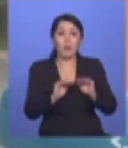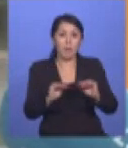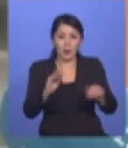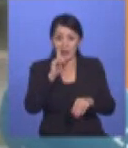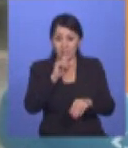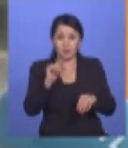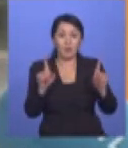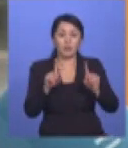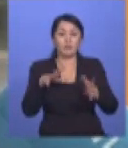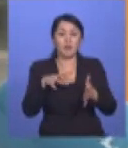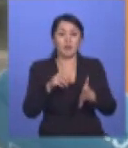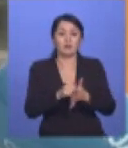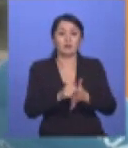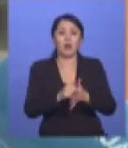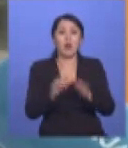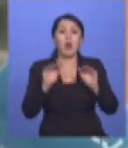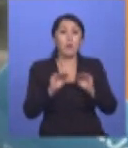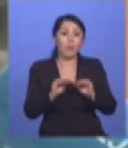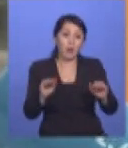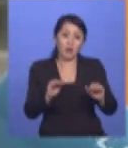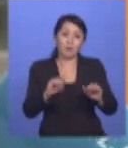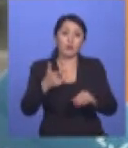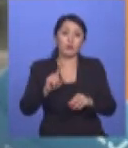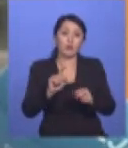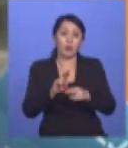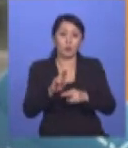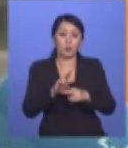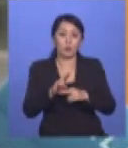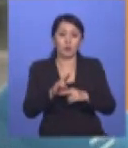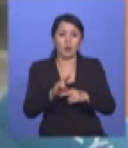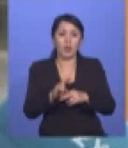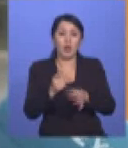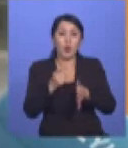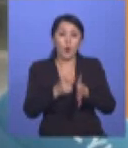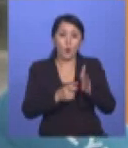жатыр қазір уақытта. Біз балаларды неге үйреттік, қалай өлең оқу керек екен,